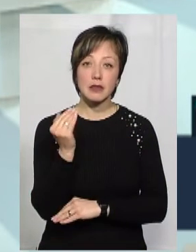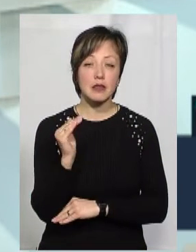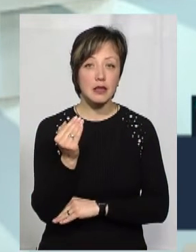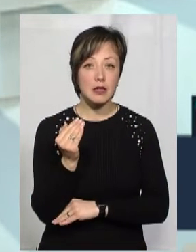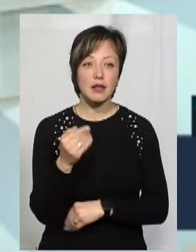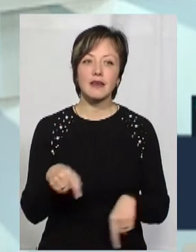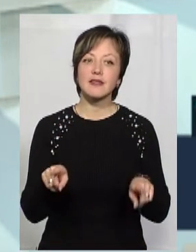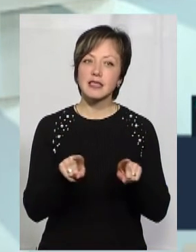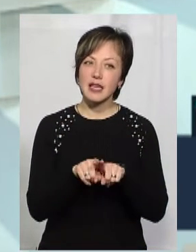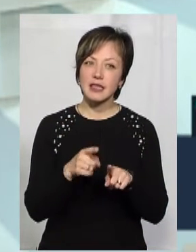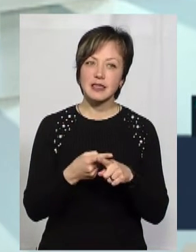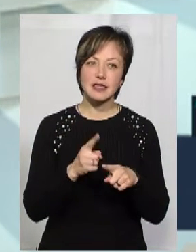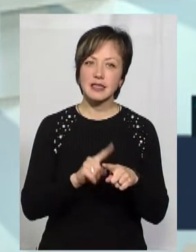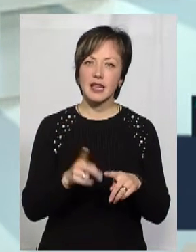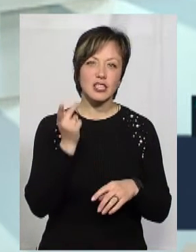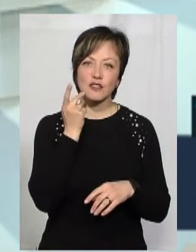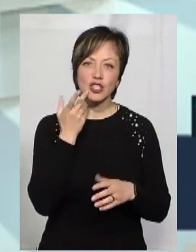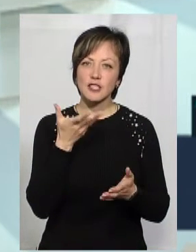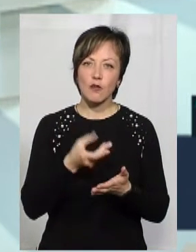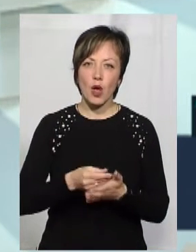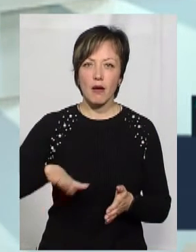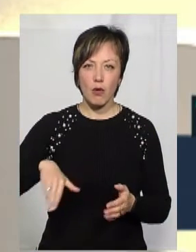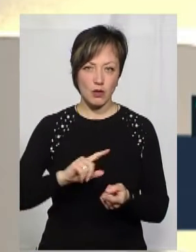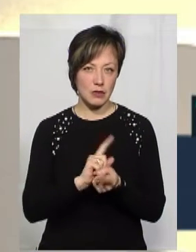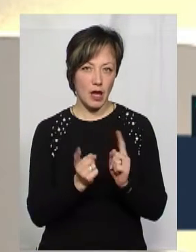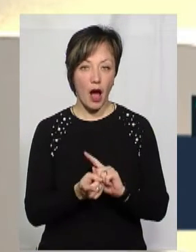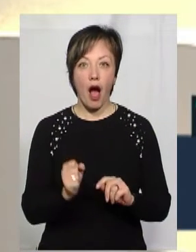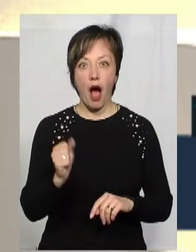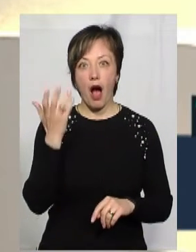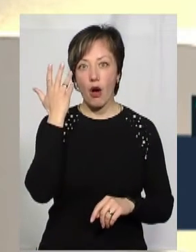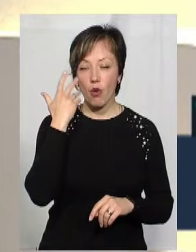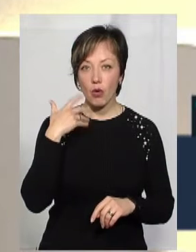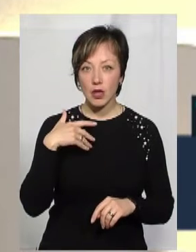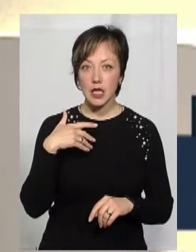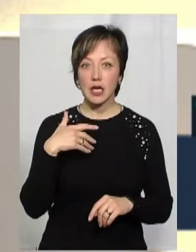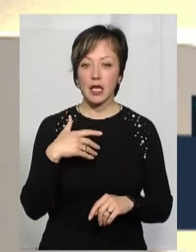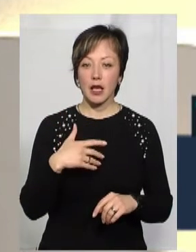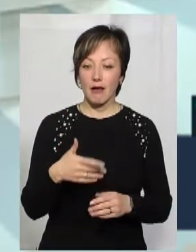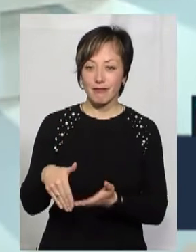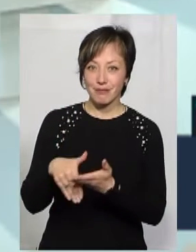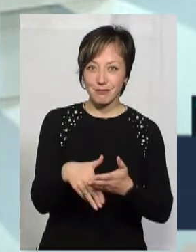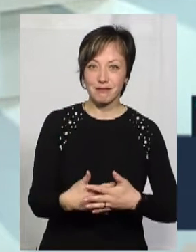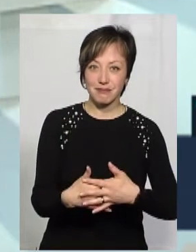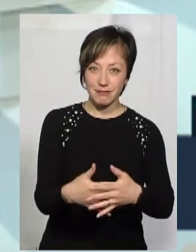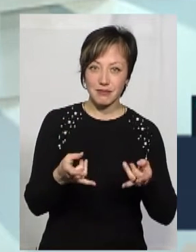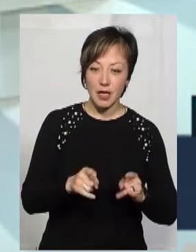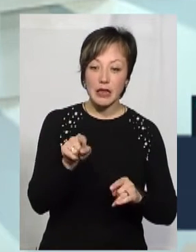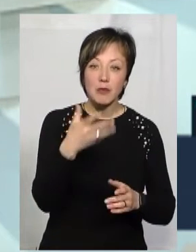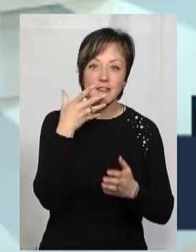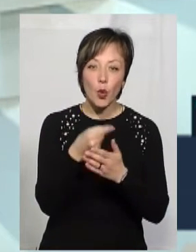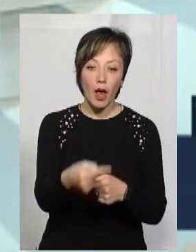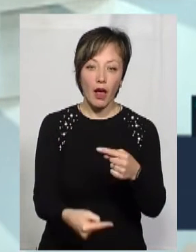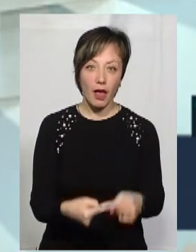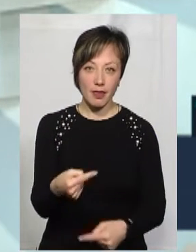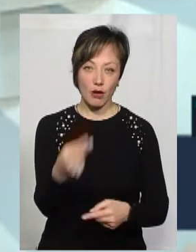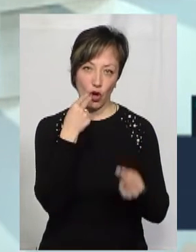дитина, все-таки це не завжди своє потім стає. А коли сурогатне материнство, там є свої гени, і там